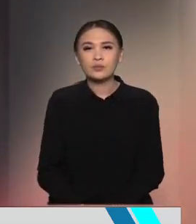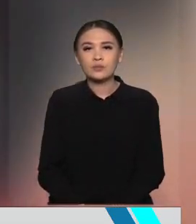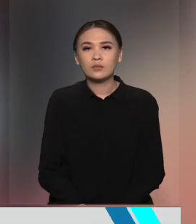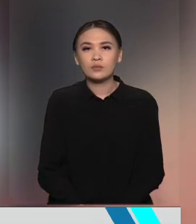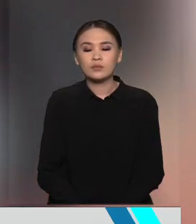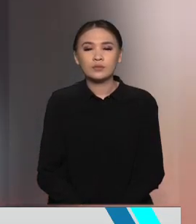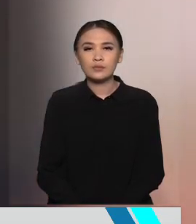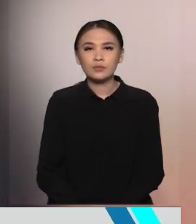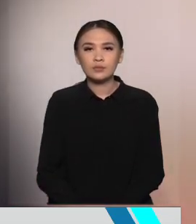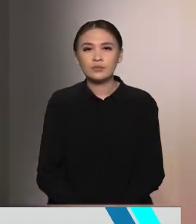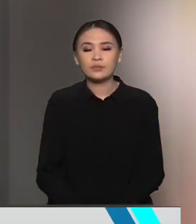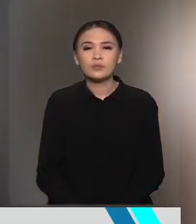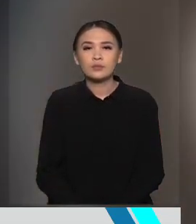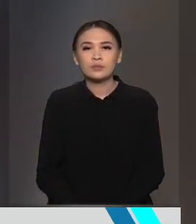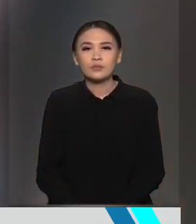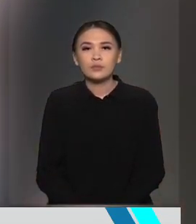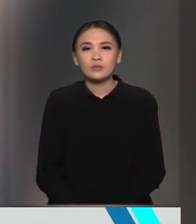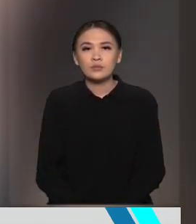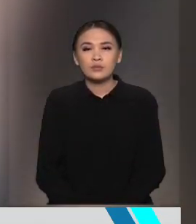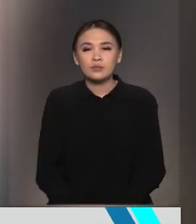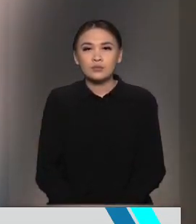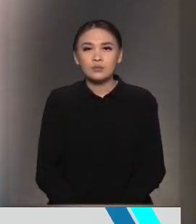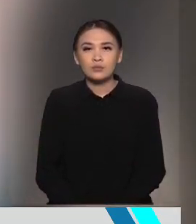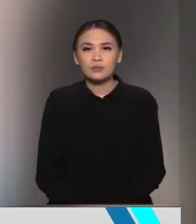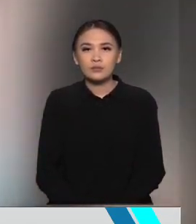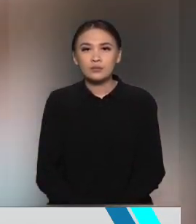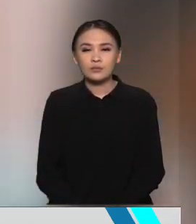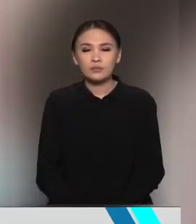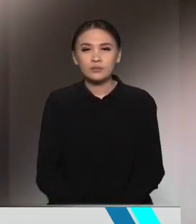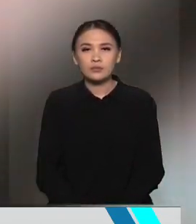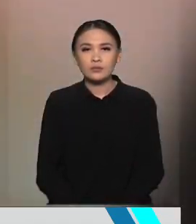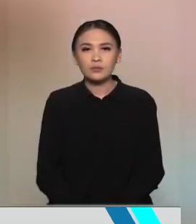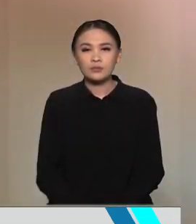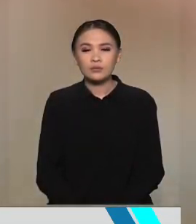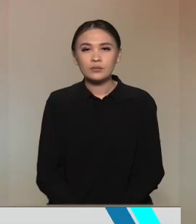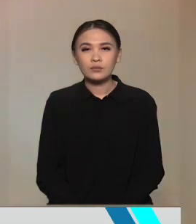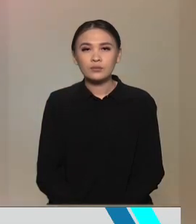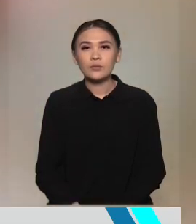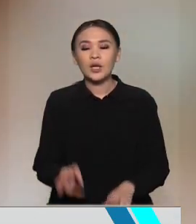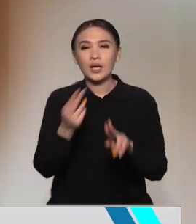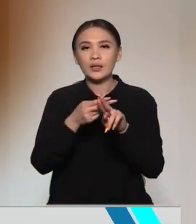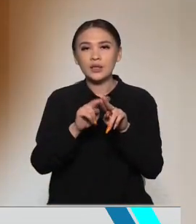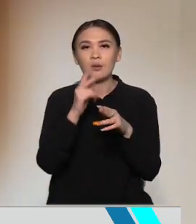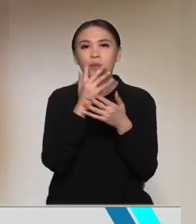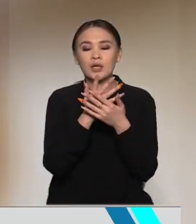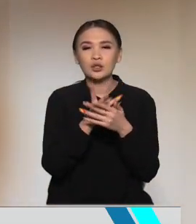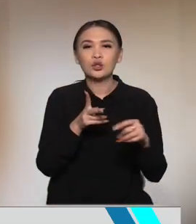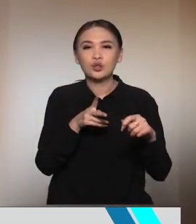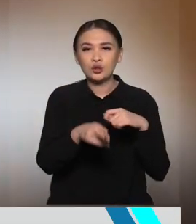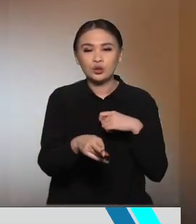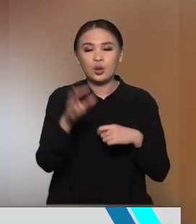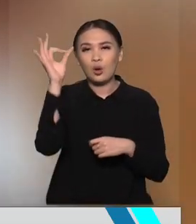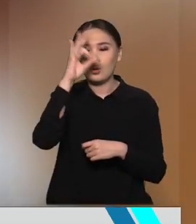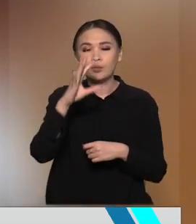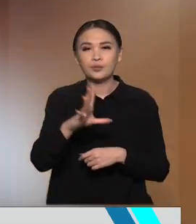Тай, тай, тай. Тай, тай, тай. Ой. А это кадры обряда Тусаукесу семьи